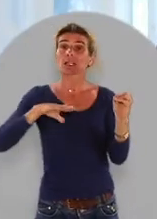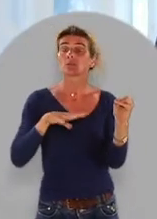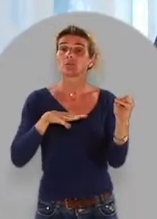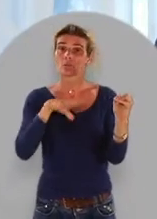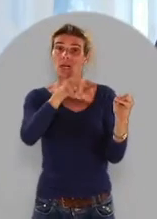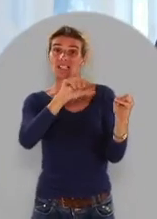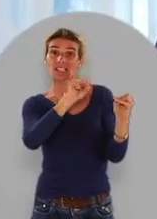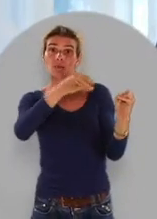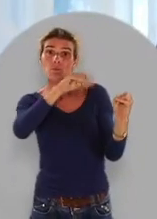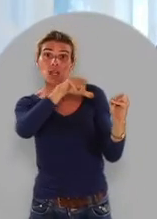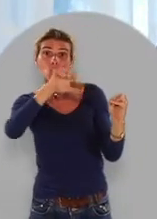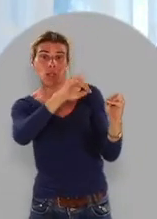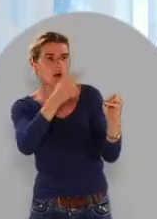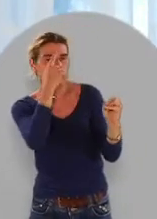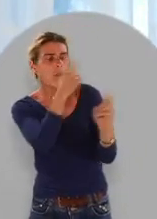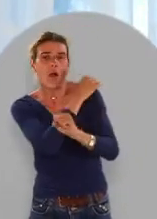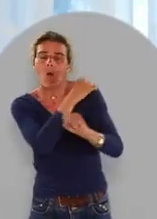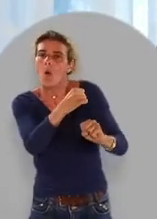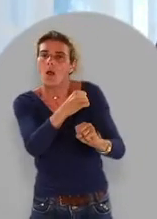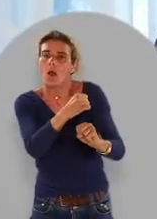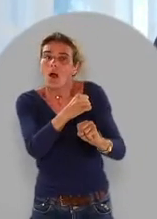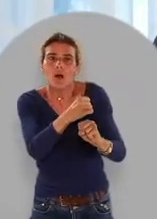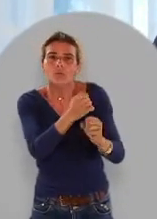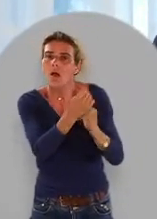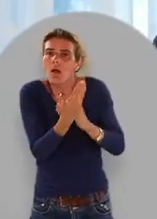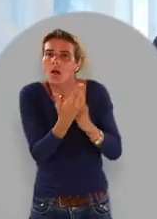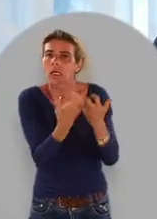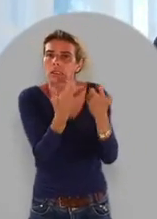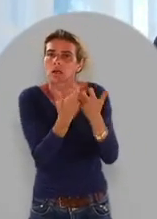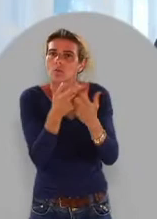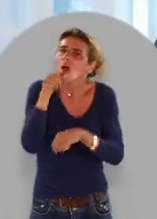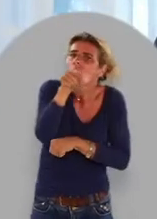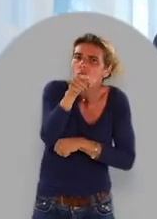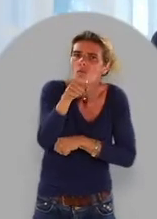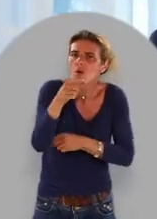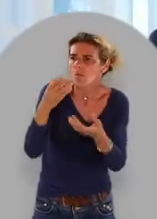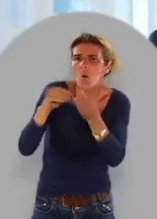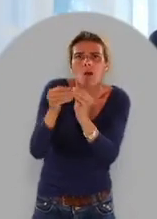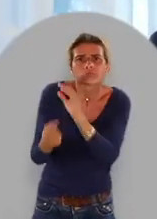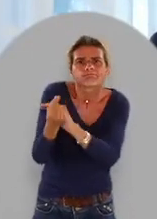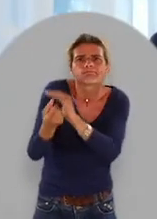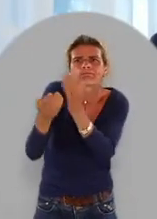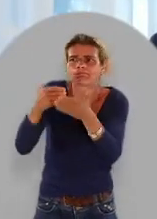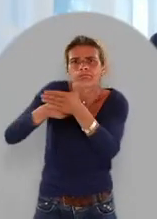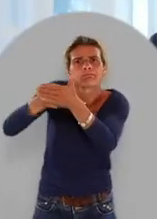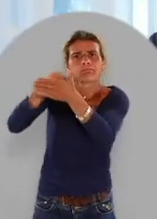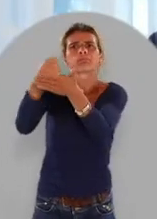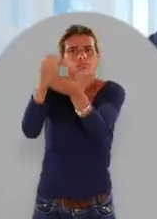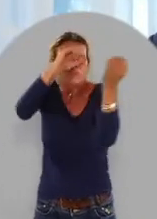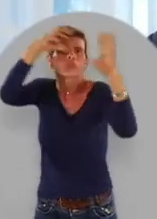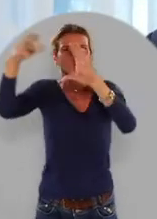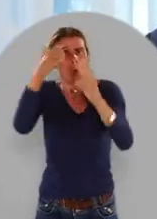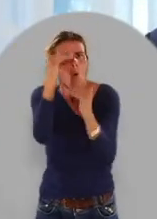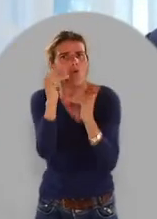elles sont merveilleuses surmontons les épreuves et montre-nous optimiste et confiant en l'avenir